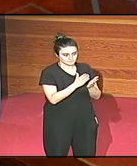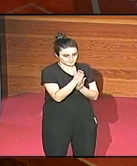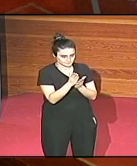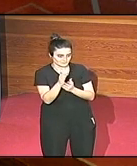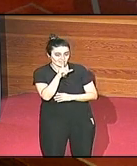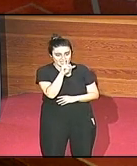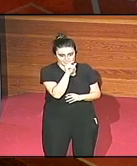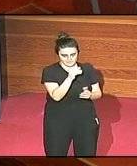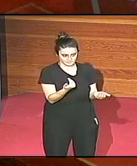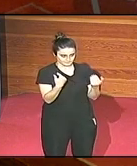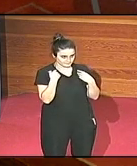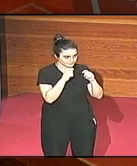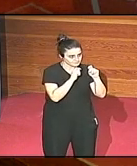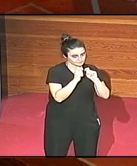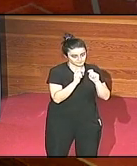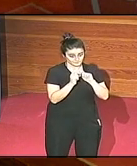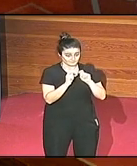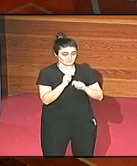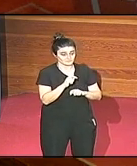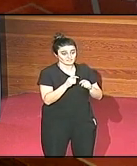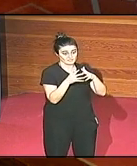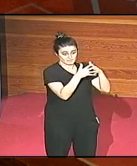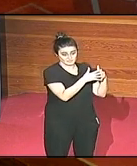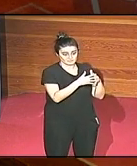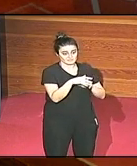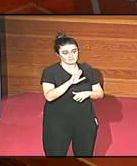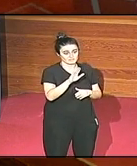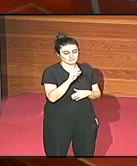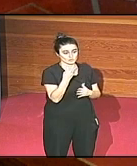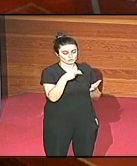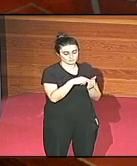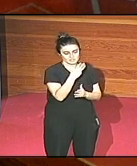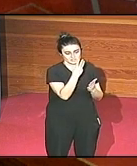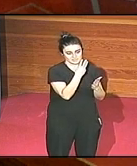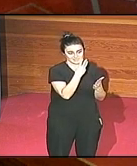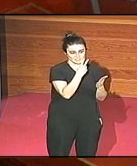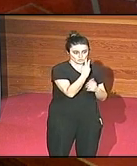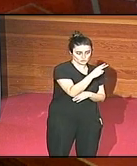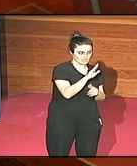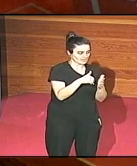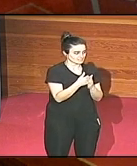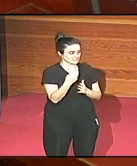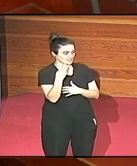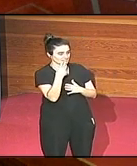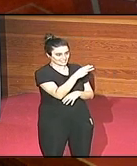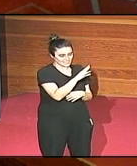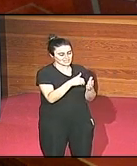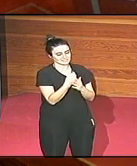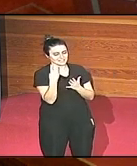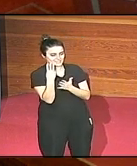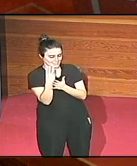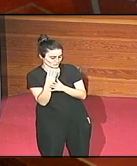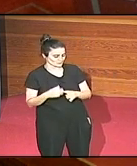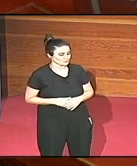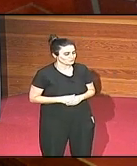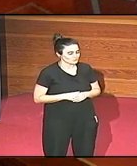izan zen, Amerikako Estatu Batuetan 2013-2018. Bueno, Mikel dio sus primeros pasos profesionales en la